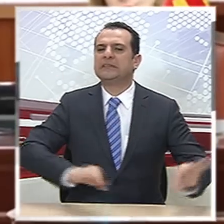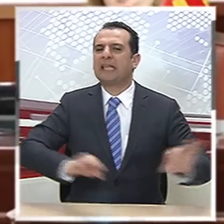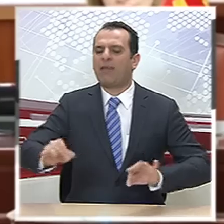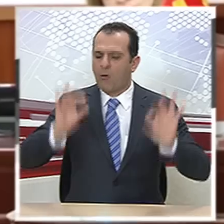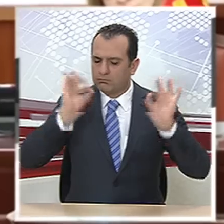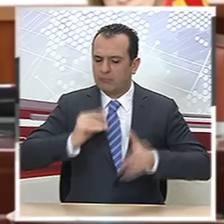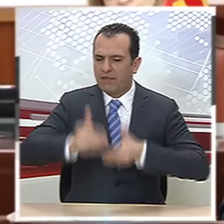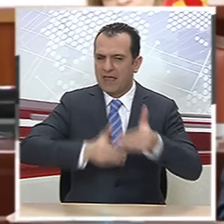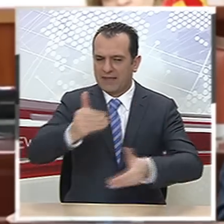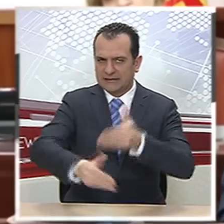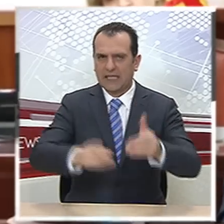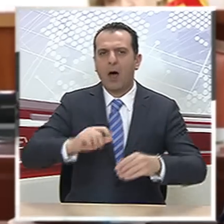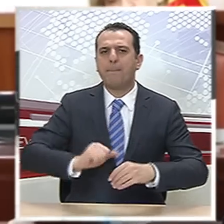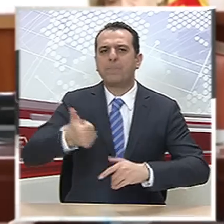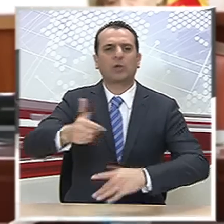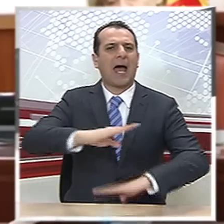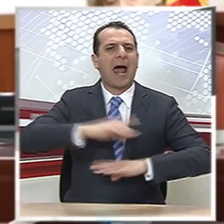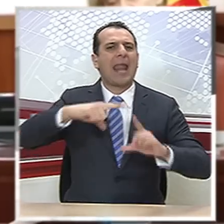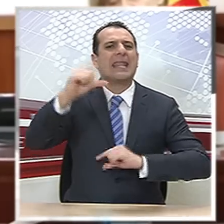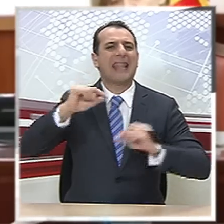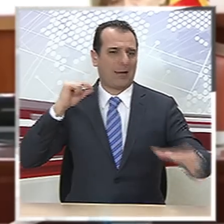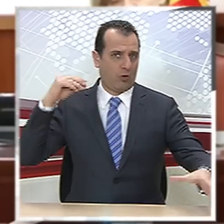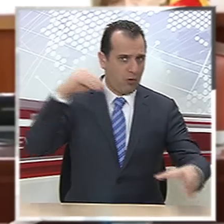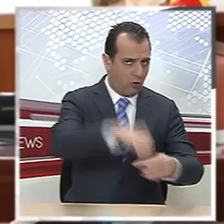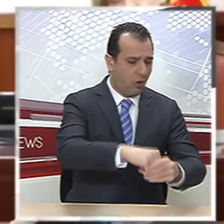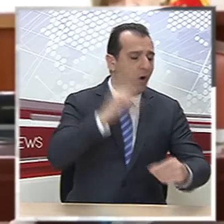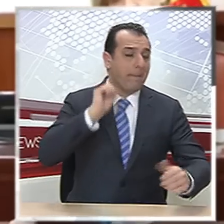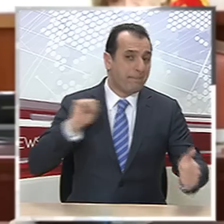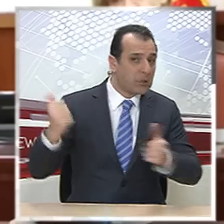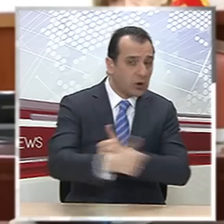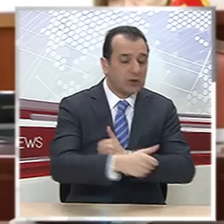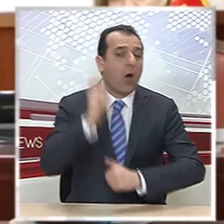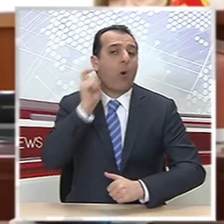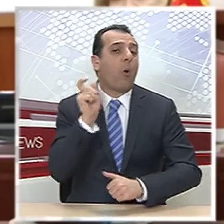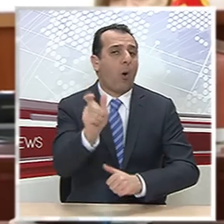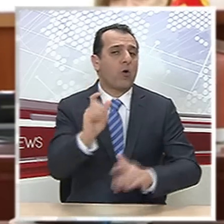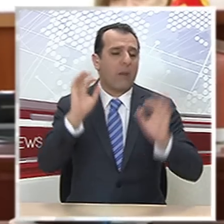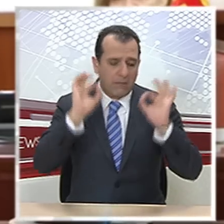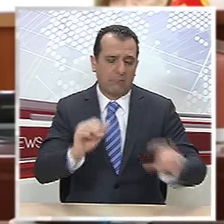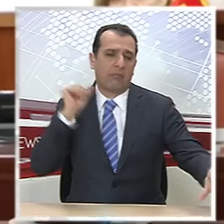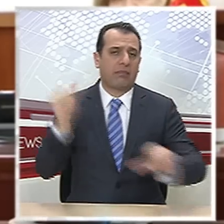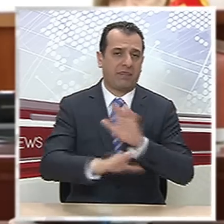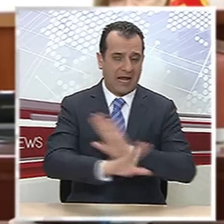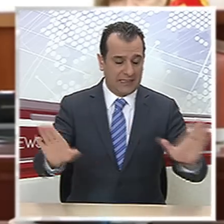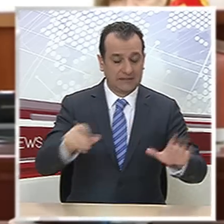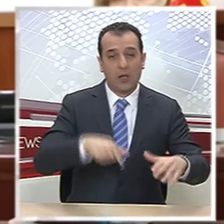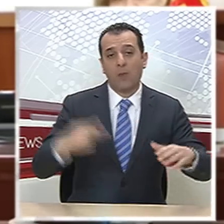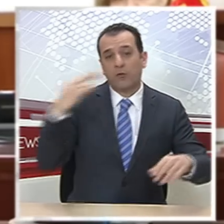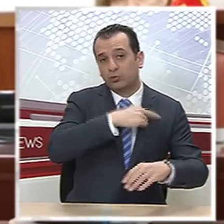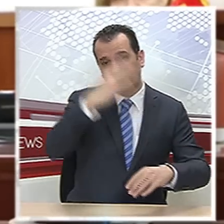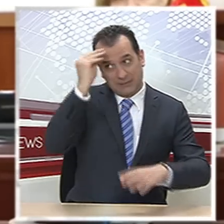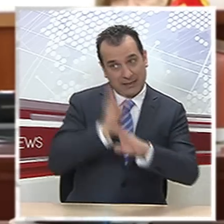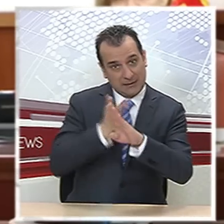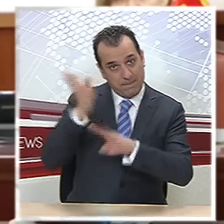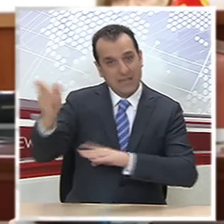στο ΝΑΤΟ, με πρώτη και κύρια αλλαγή τη χρήση του νέου ονόματος. Στο ελληνοτουρκικό θέμα, αναφέρθηκε από την Κύπρο, την οποία επισκέπτεται ο Αλέξης Τσίπρας, ο οποίος